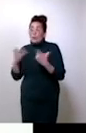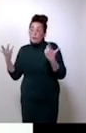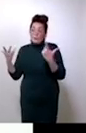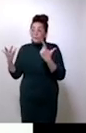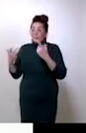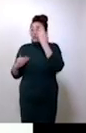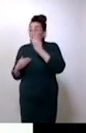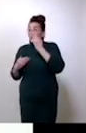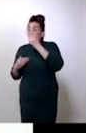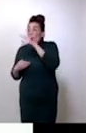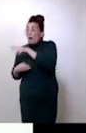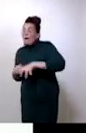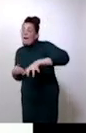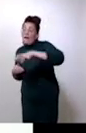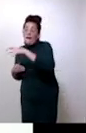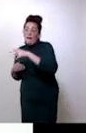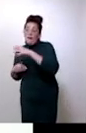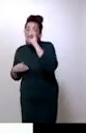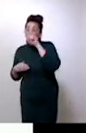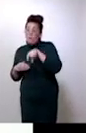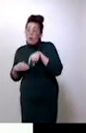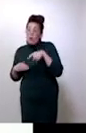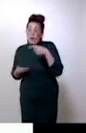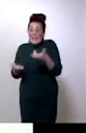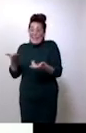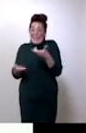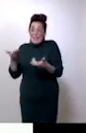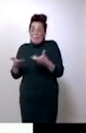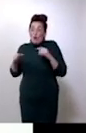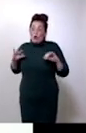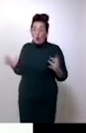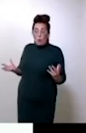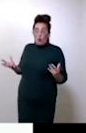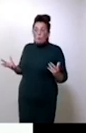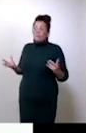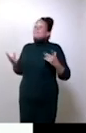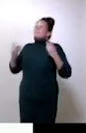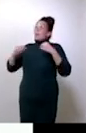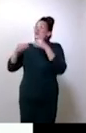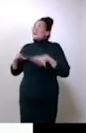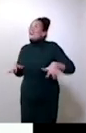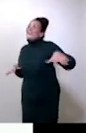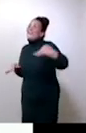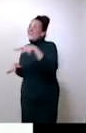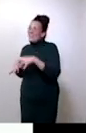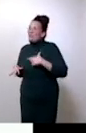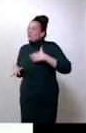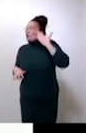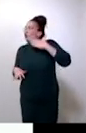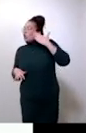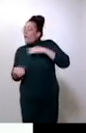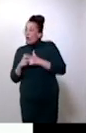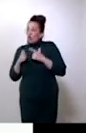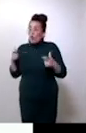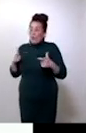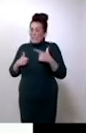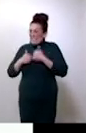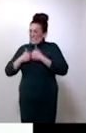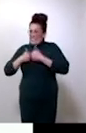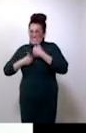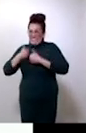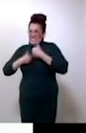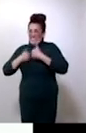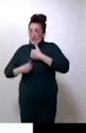de masse. Et c'est l'approche traditionnelle, l'environnement du marché est connu, les entreprises s'y font la guerre pour gagner des parts de